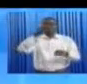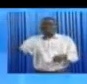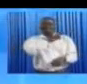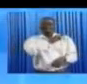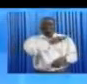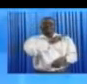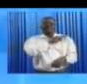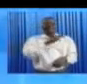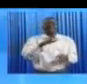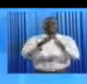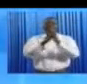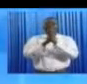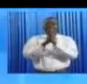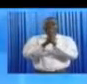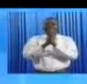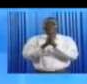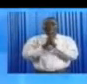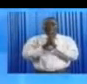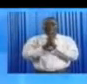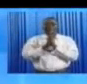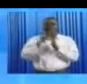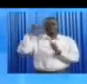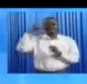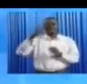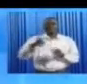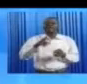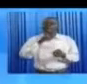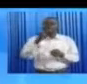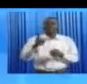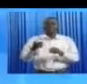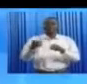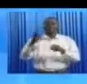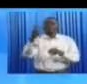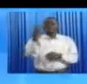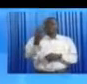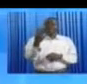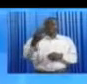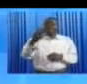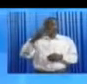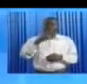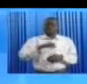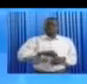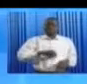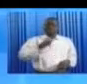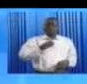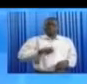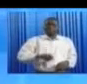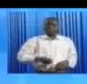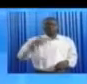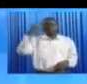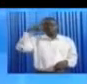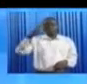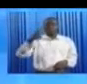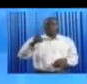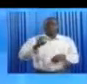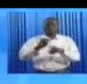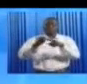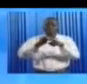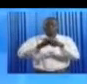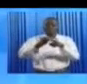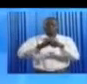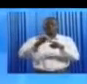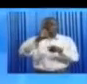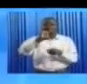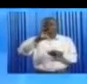bien une prière. Le bouillant président a subi à la Havane sa 4e opération pour soigner un cancer qui le ronge depuis 18